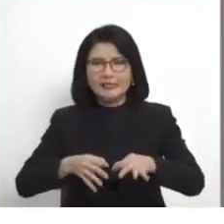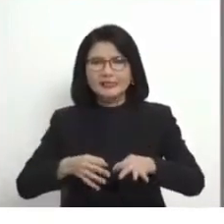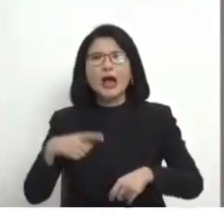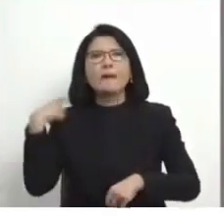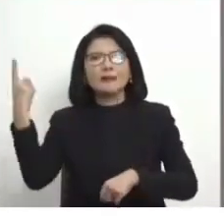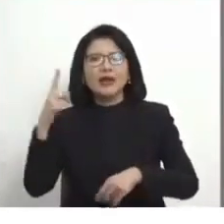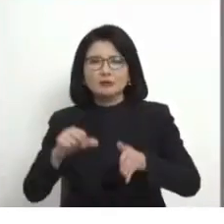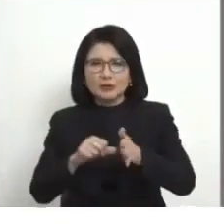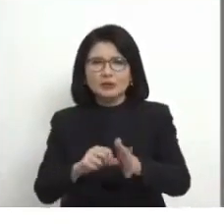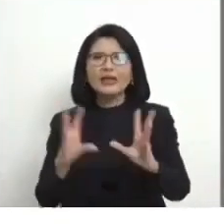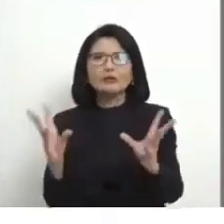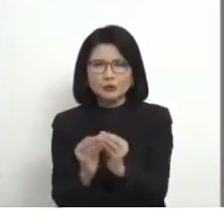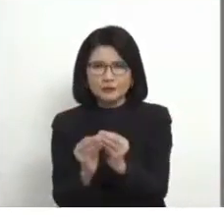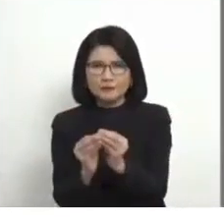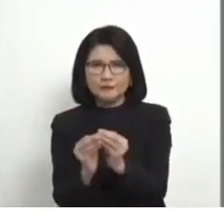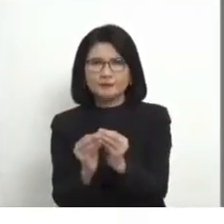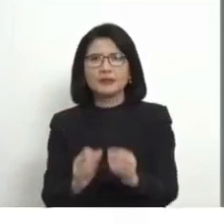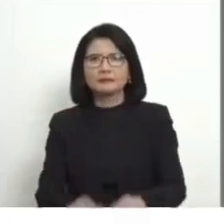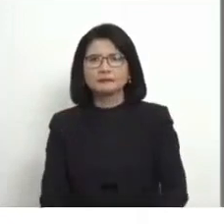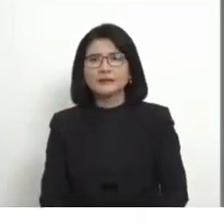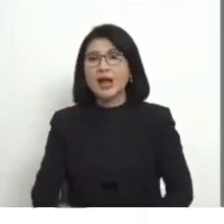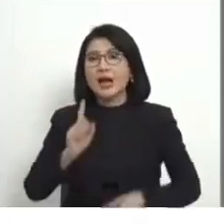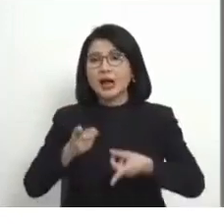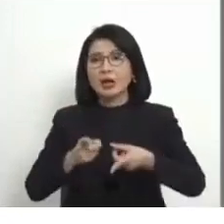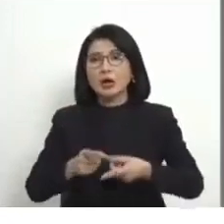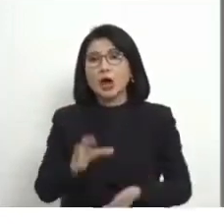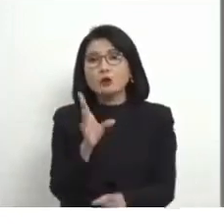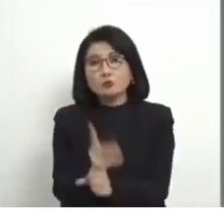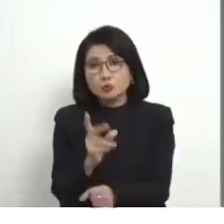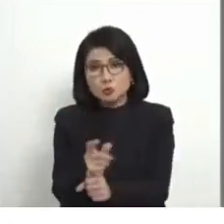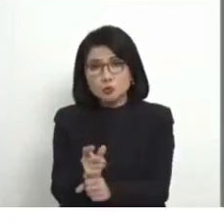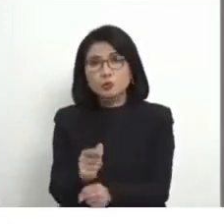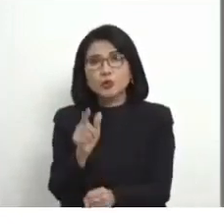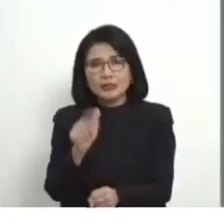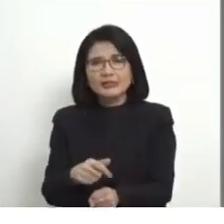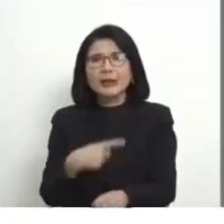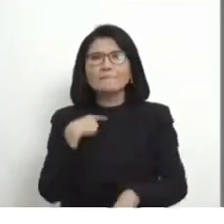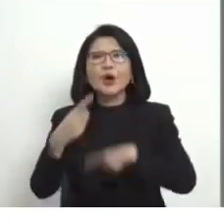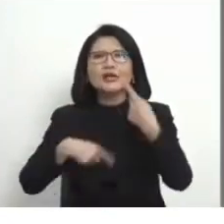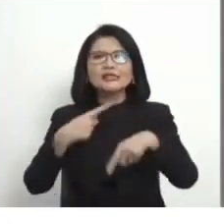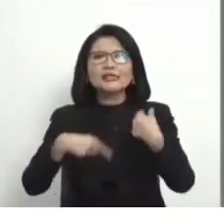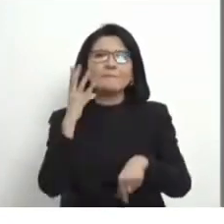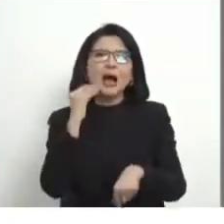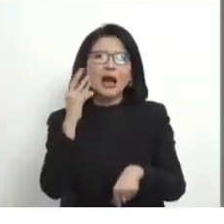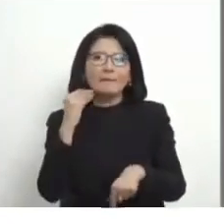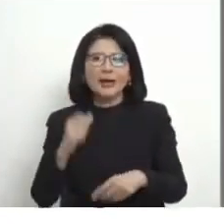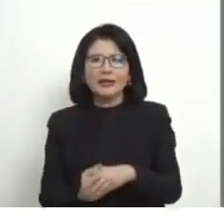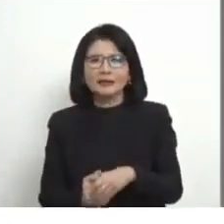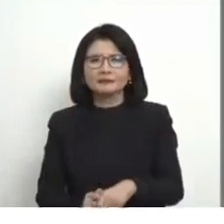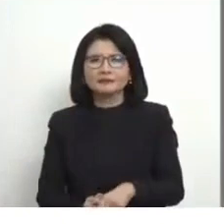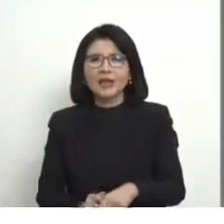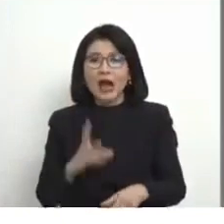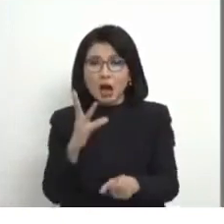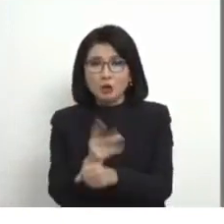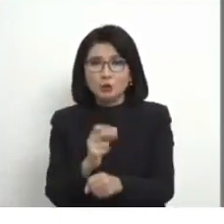dan makin inklusi nah Ketika kita bicara pada pendidiknya atau gurunya Saya mau bercerita pengalaman saja ketika